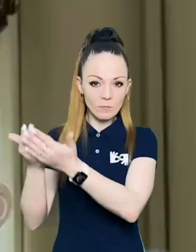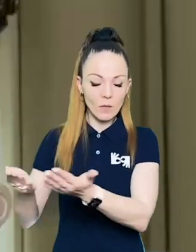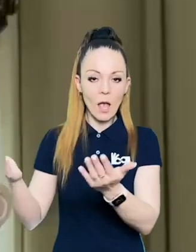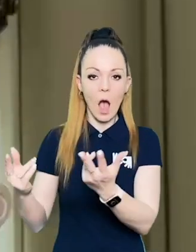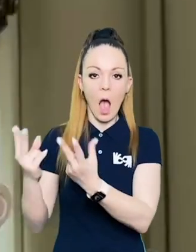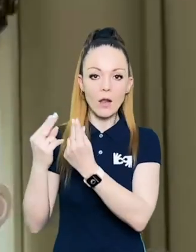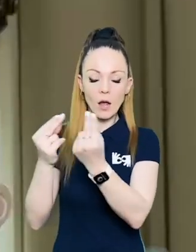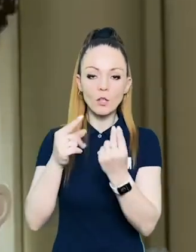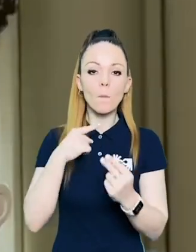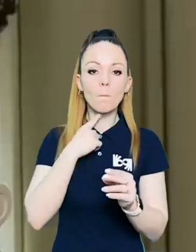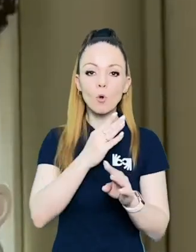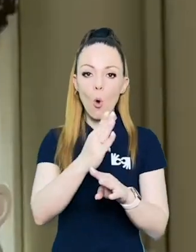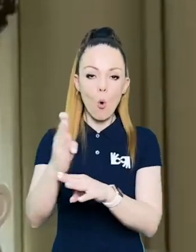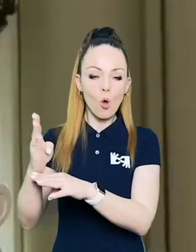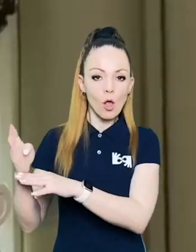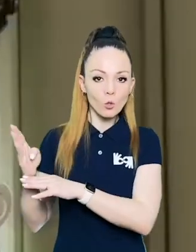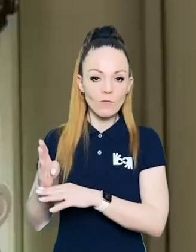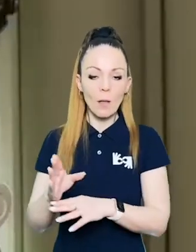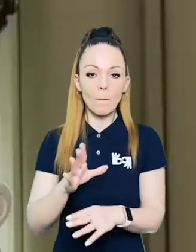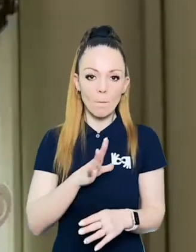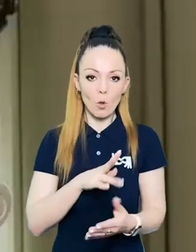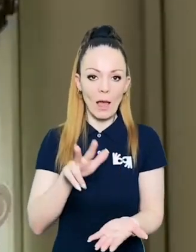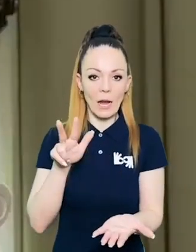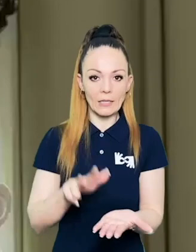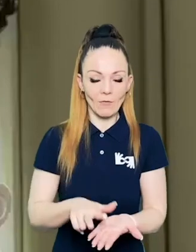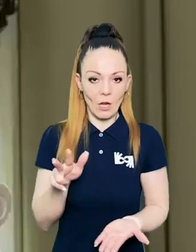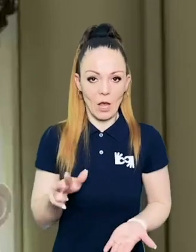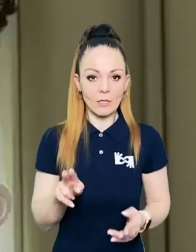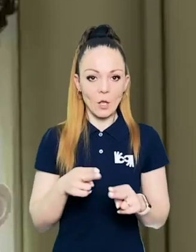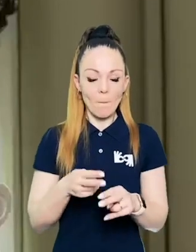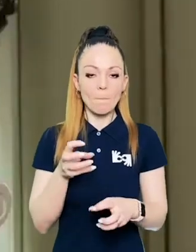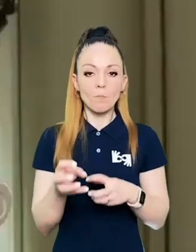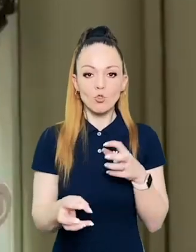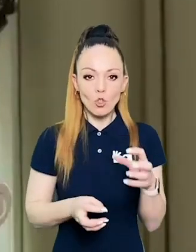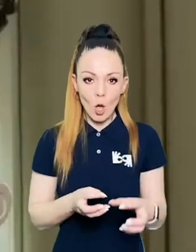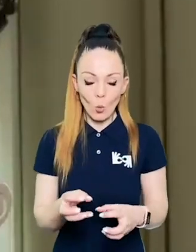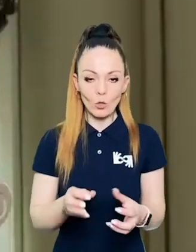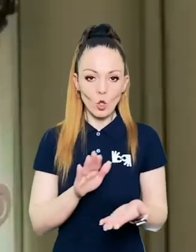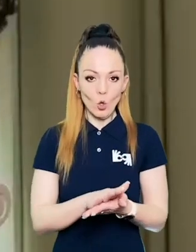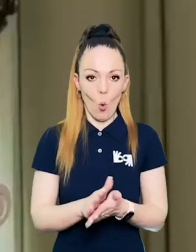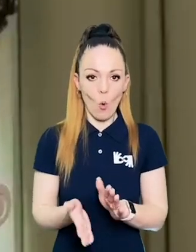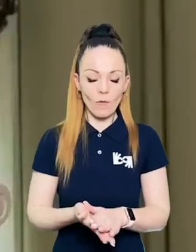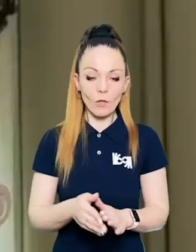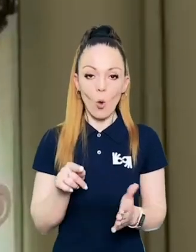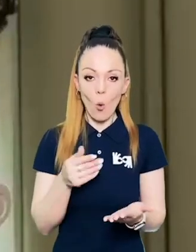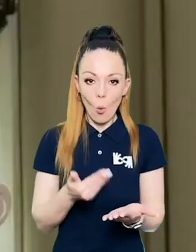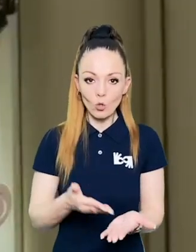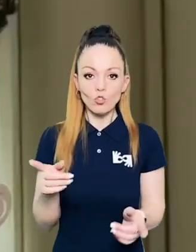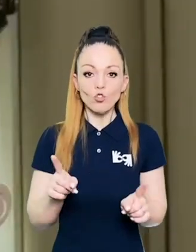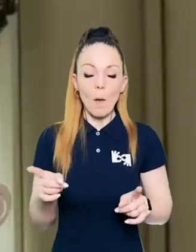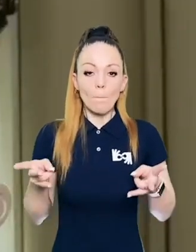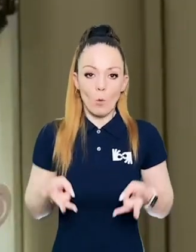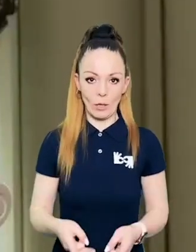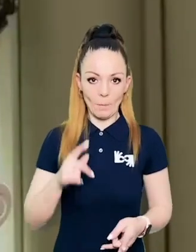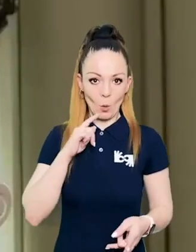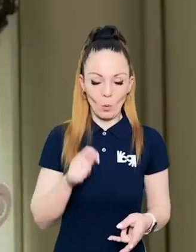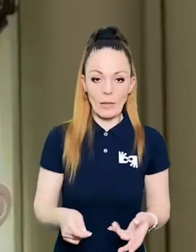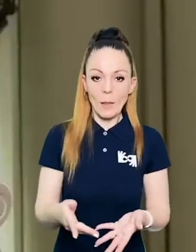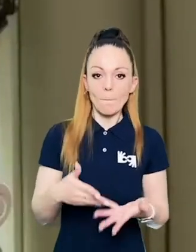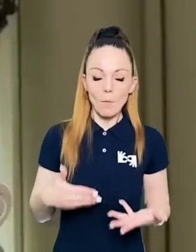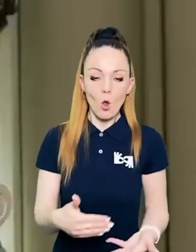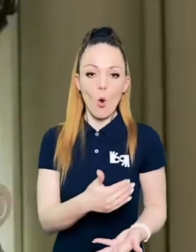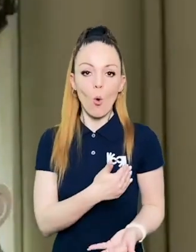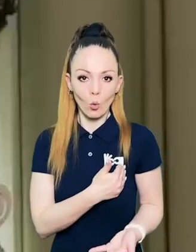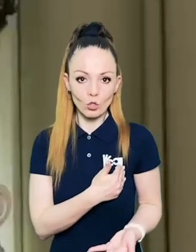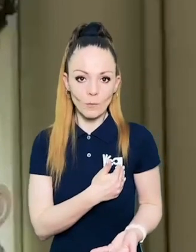країн-гарантів проголосували цей документ, була ратифікація. Це міжнародний договір. Ось що потрібно Україні.